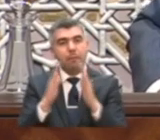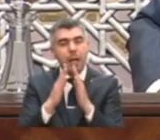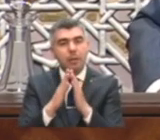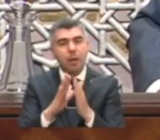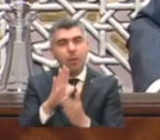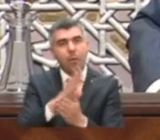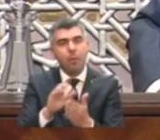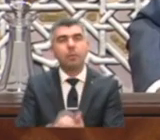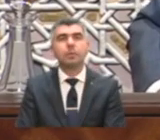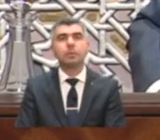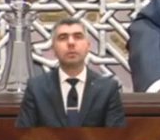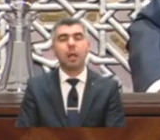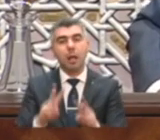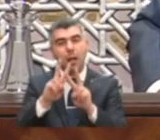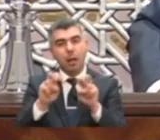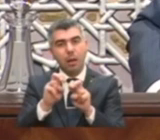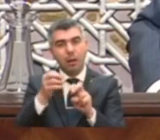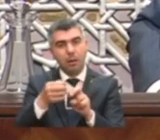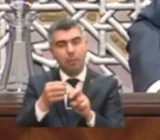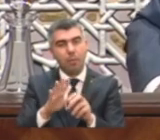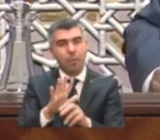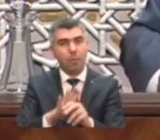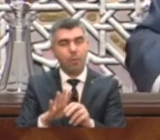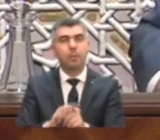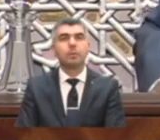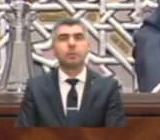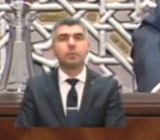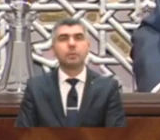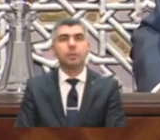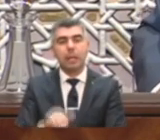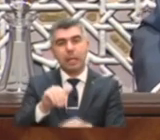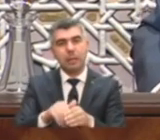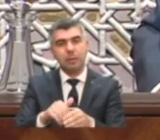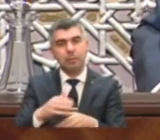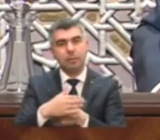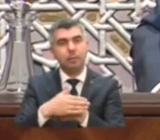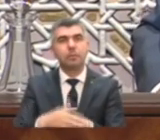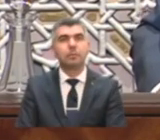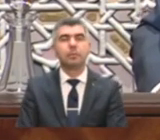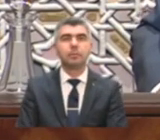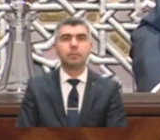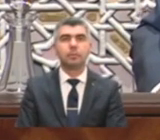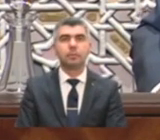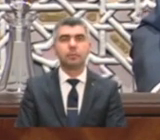والمطارح المراقبة للسيدات والسادة النواب المحترمين عن فريق تجمع الوطني الأحرار.